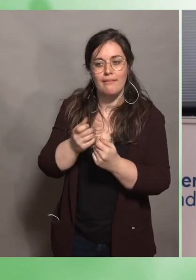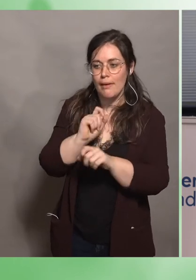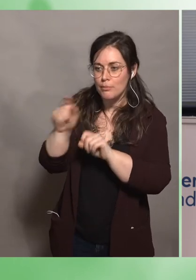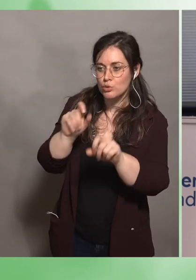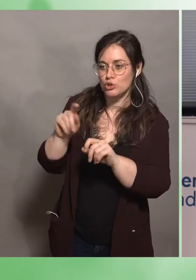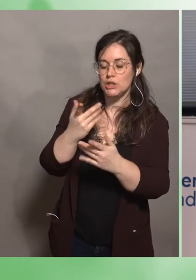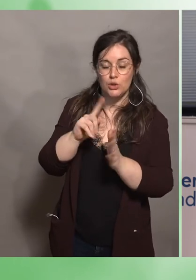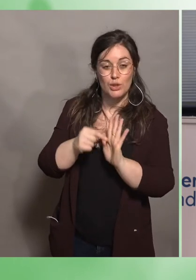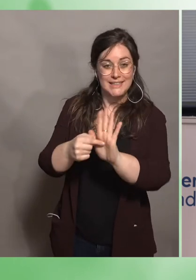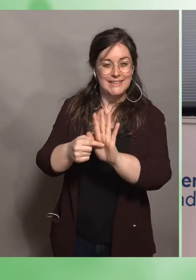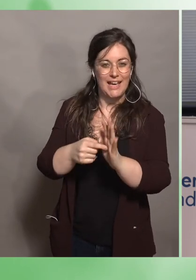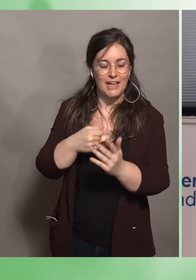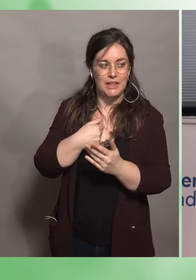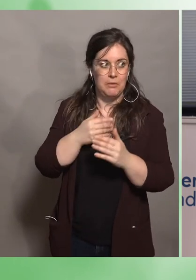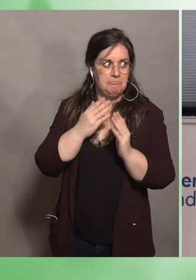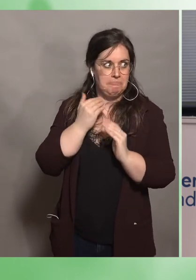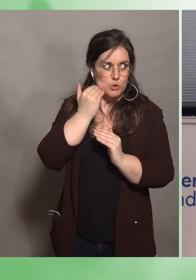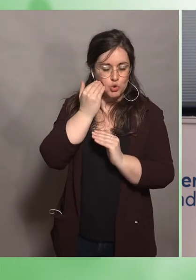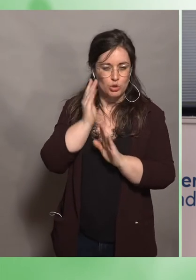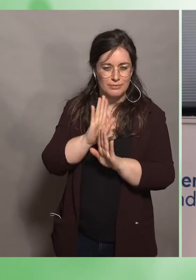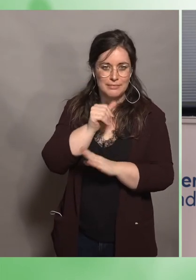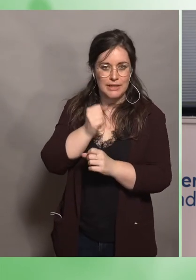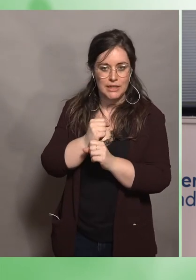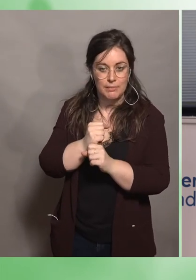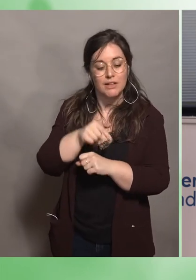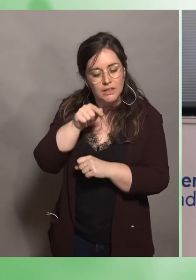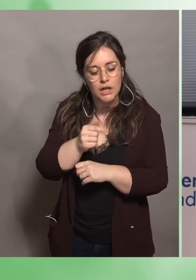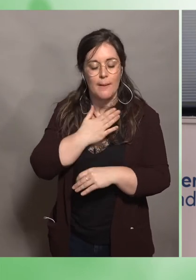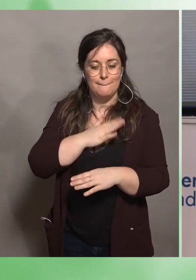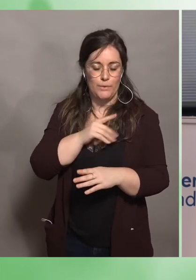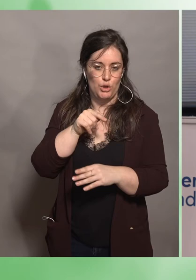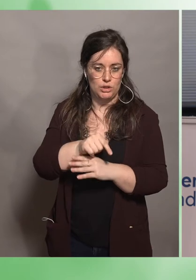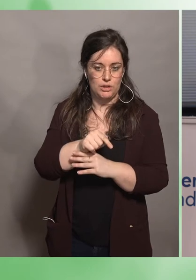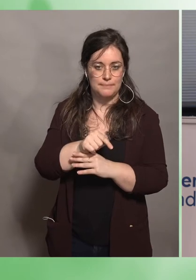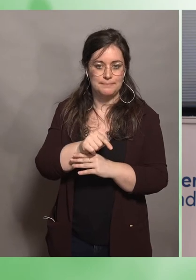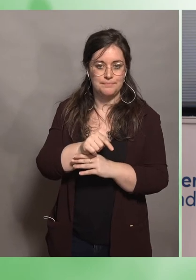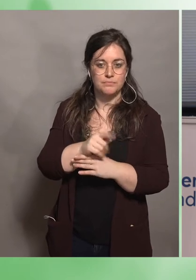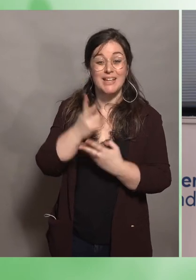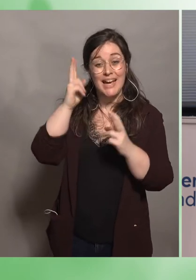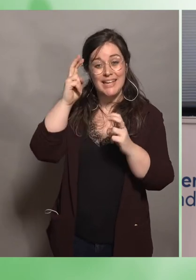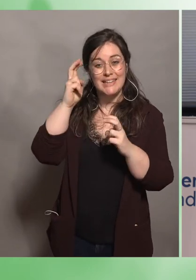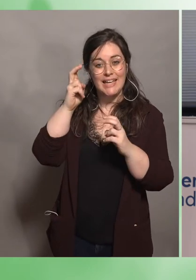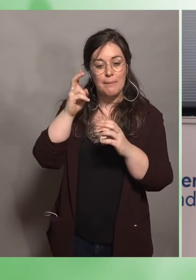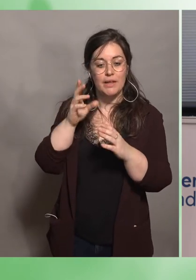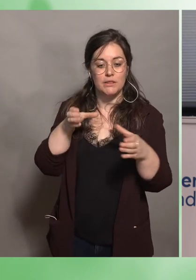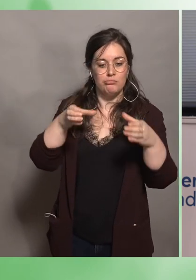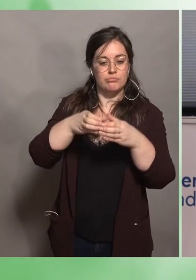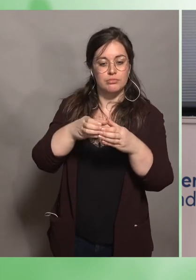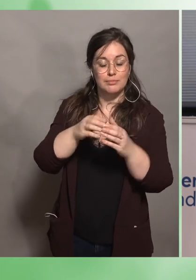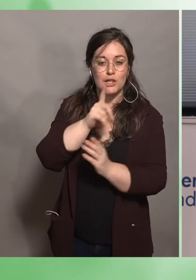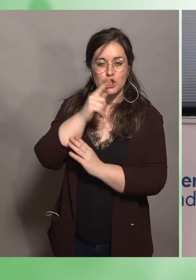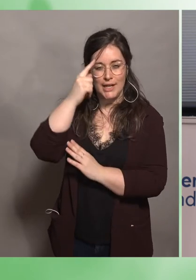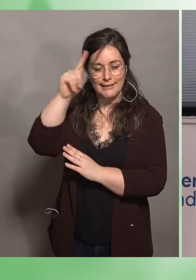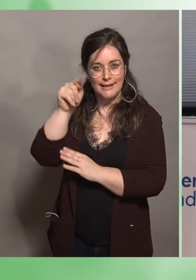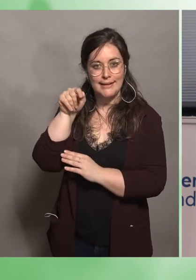das so erleben, vielleicht auch bei den Unternehmen. Und da wollen wir ansetzen. Da wollen wir ansetzen mit einem Themenverbund Stille Talente, damit diese